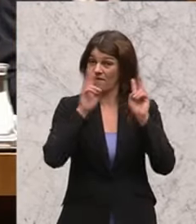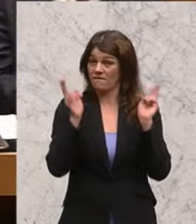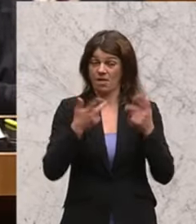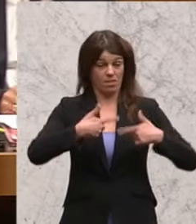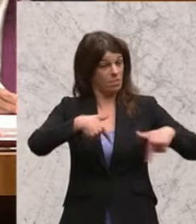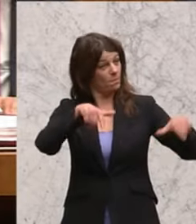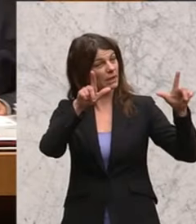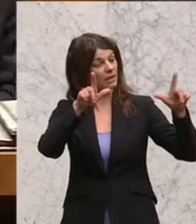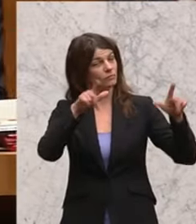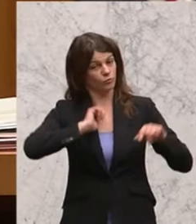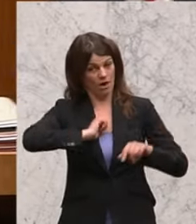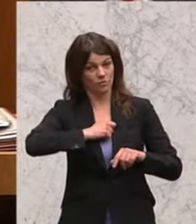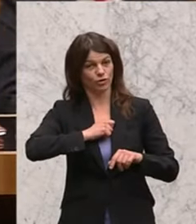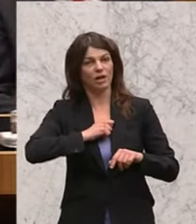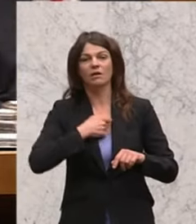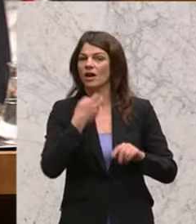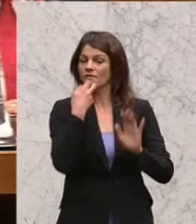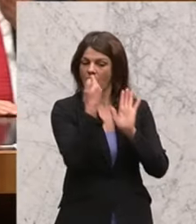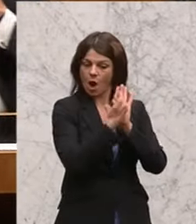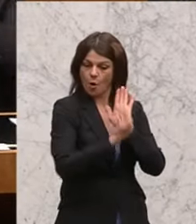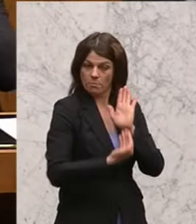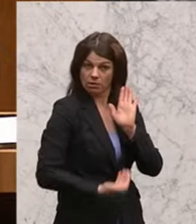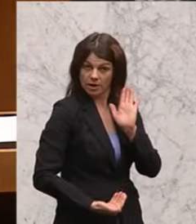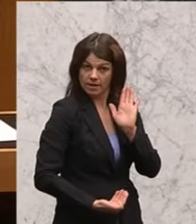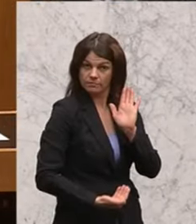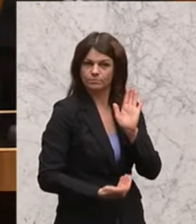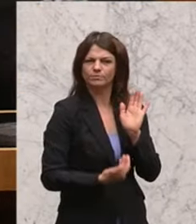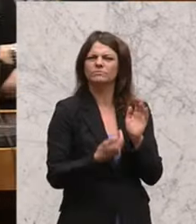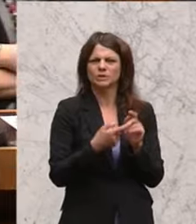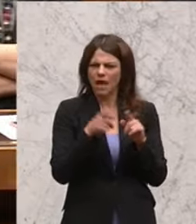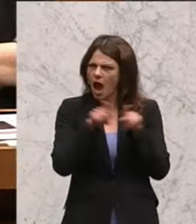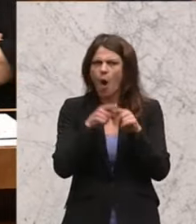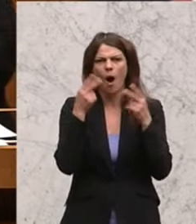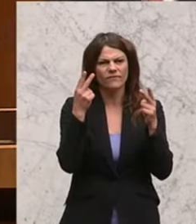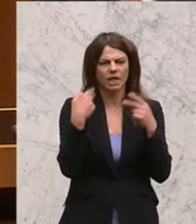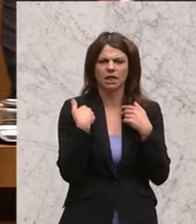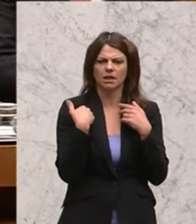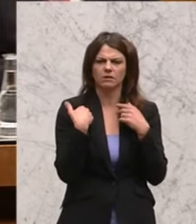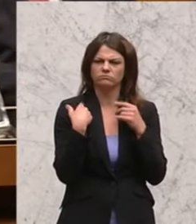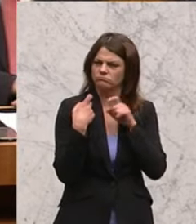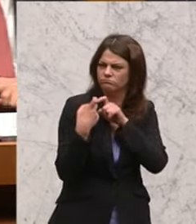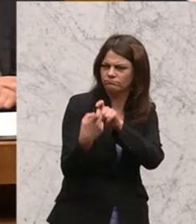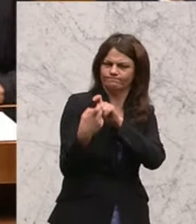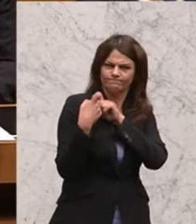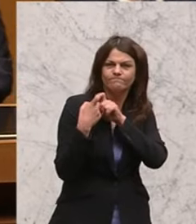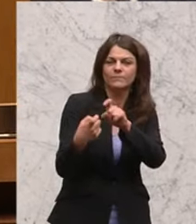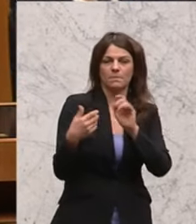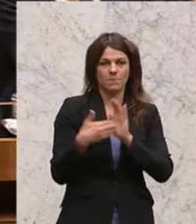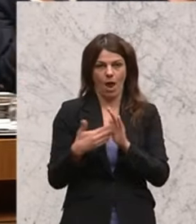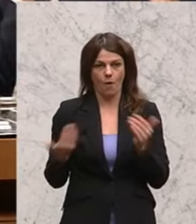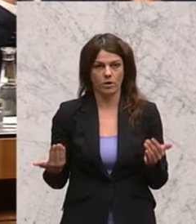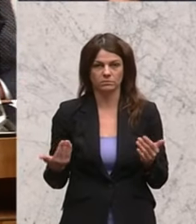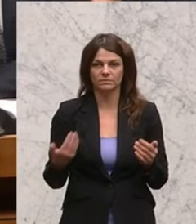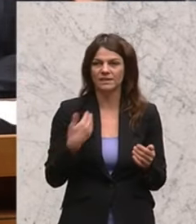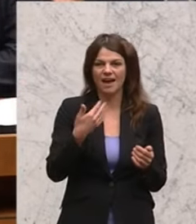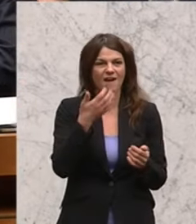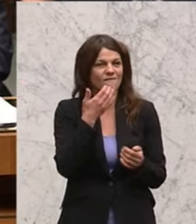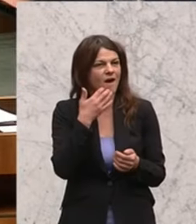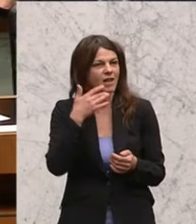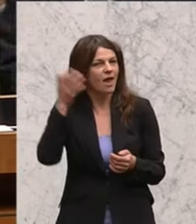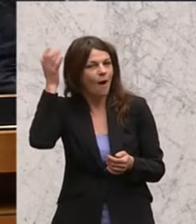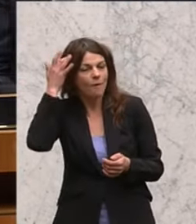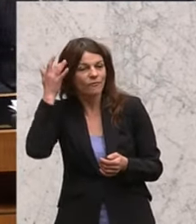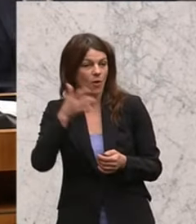Für unser Weltbild, für unsere Haltungen wollen wir argumentieren, und da werden wir auch die Auseinandersetzung suchen. Wir wollen die Köpfe und die